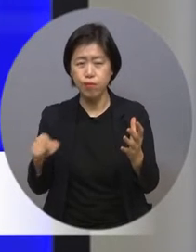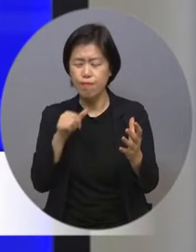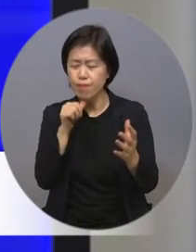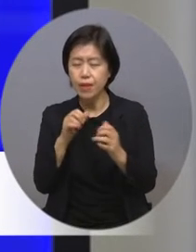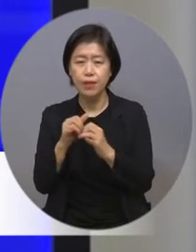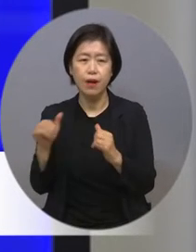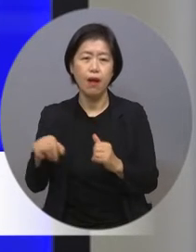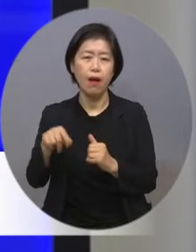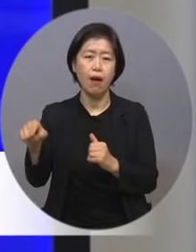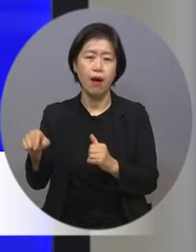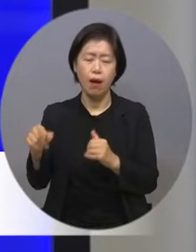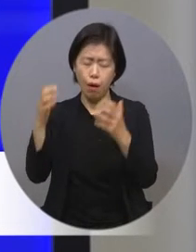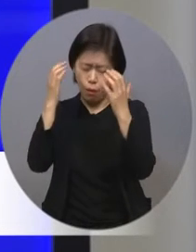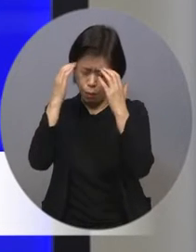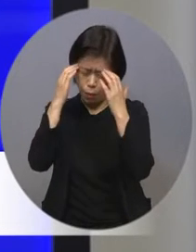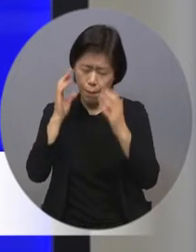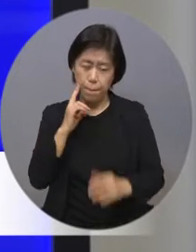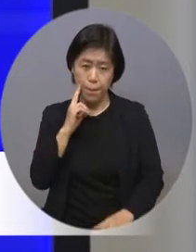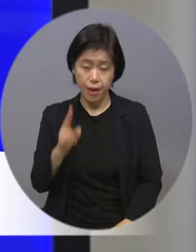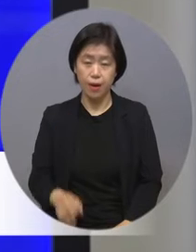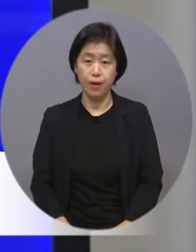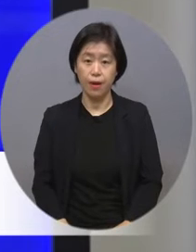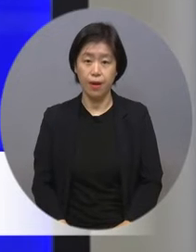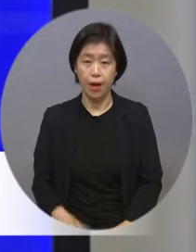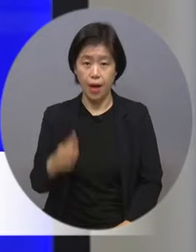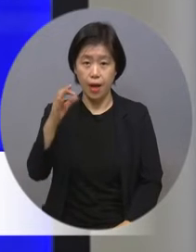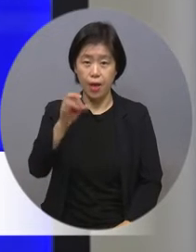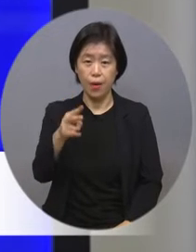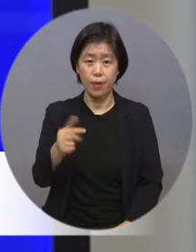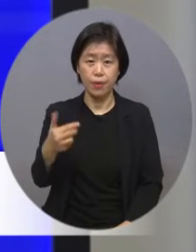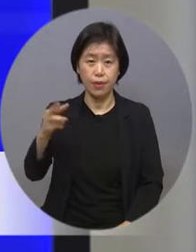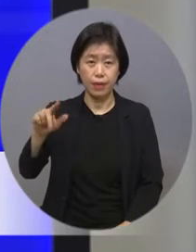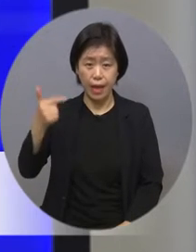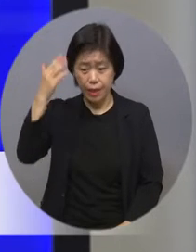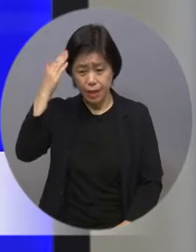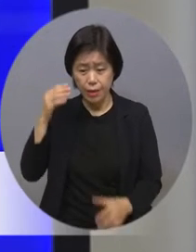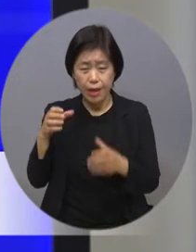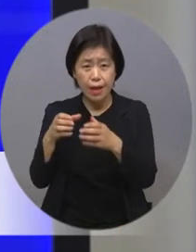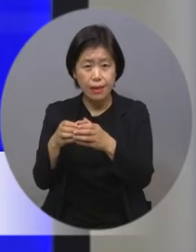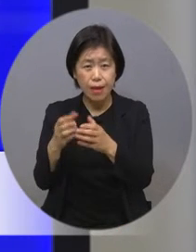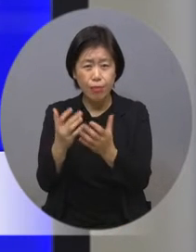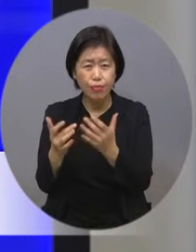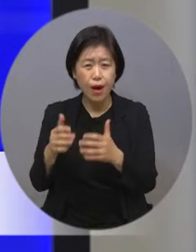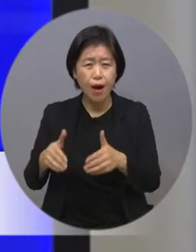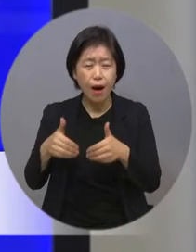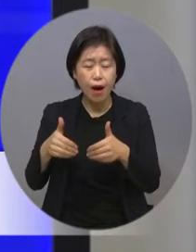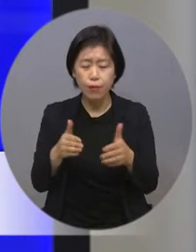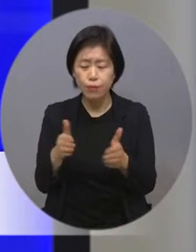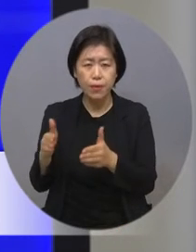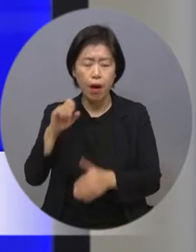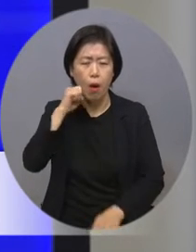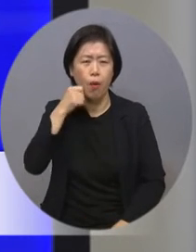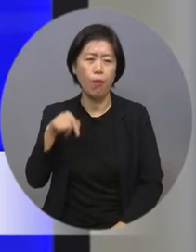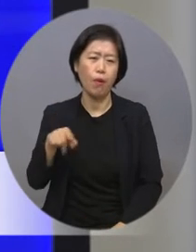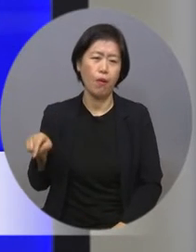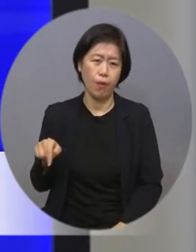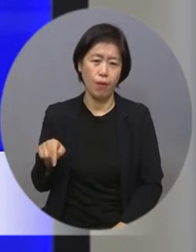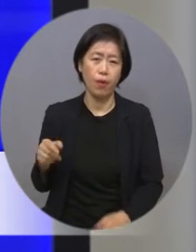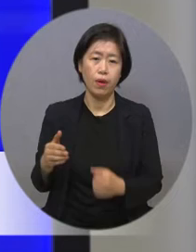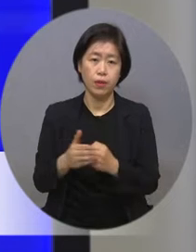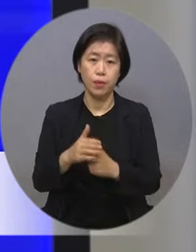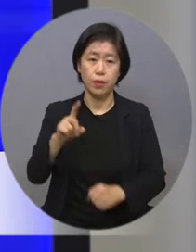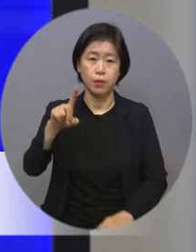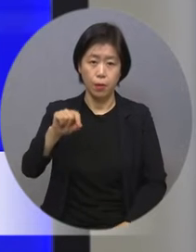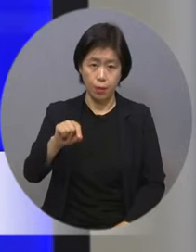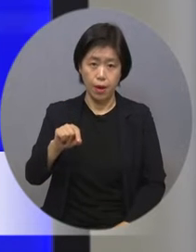고통은 날로 커져만 갑니다. 연탄 마련하는 것도 어렵습니다. 이런 가운데 15만 채 이르는 연탄을 사용하는